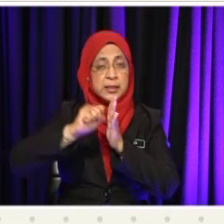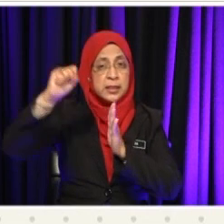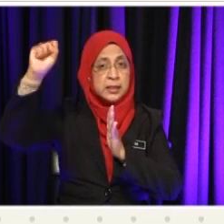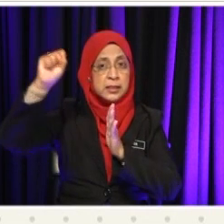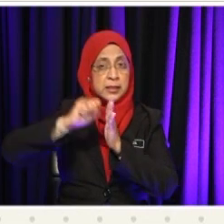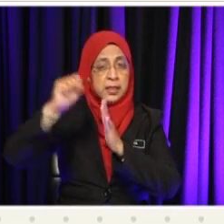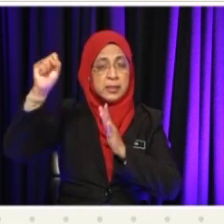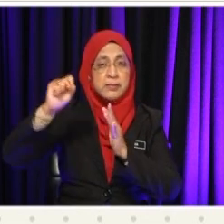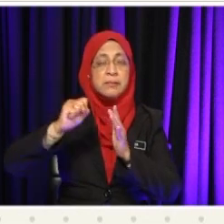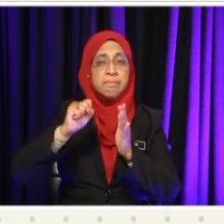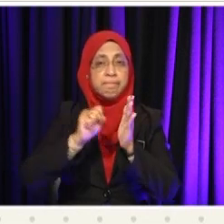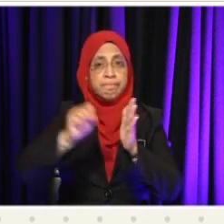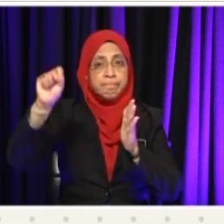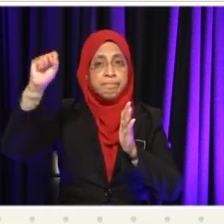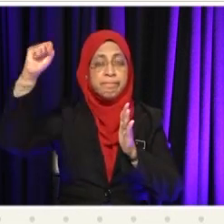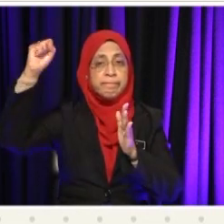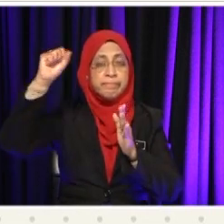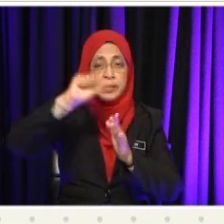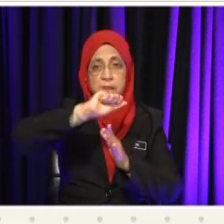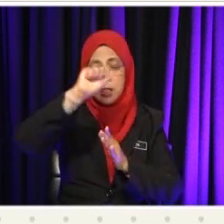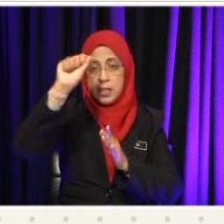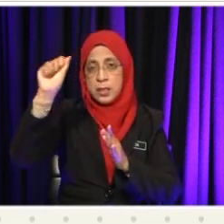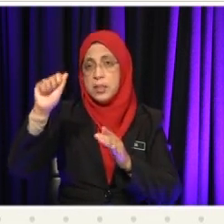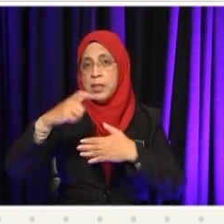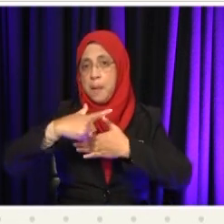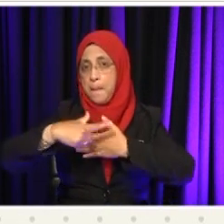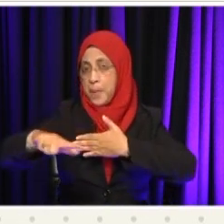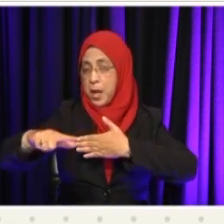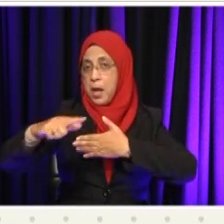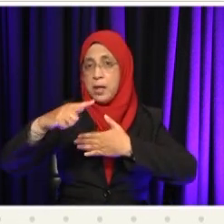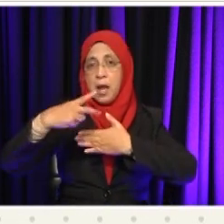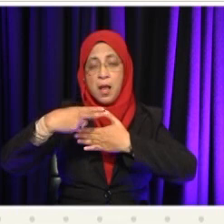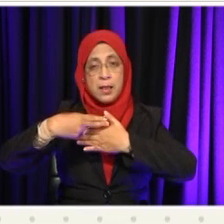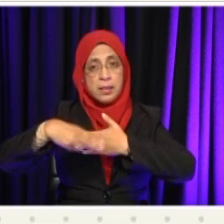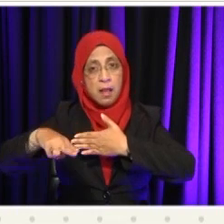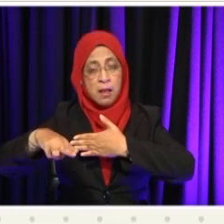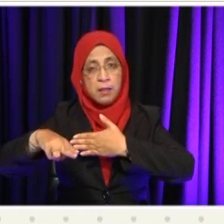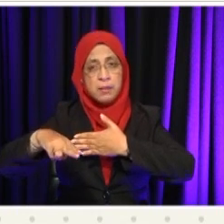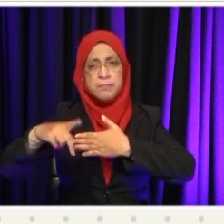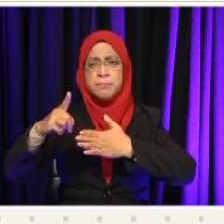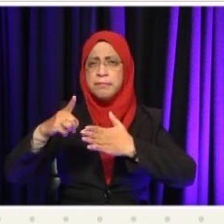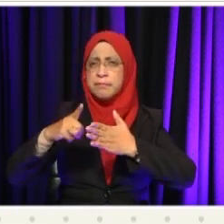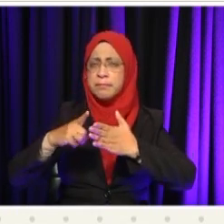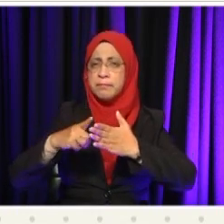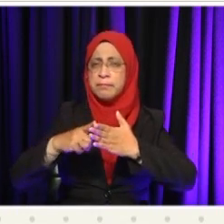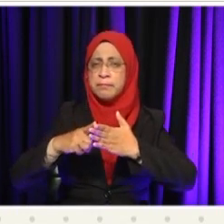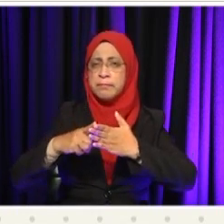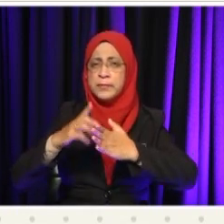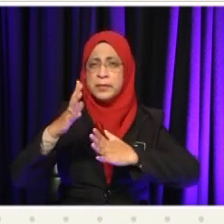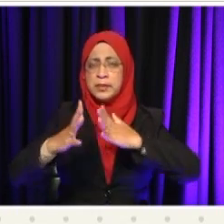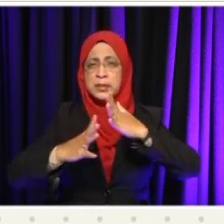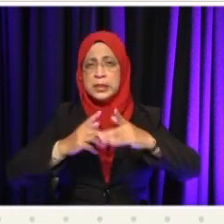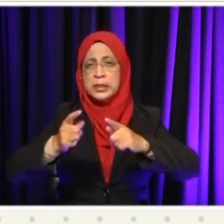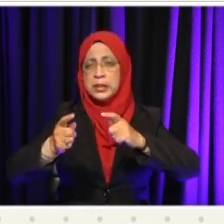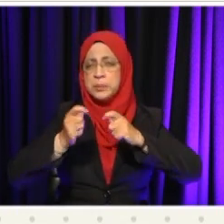segmen angkasa Oke dan selepas maklumat sudah dihanta apa yang berlaku adalah isyarat yang diterima